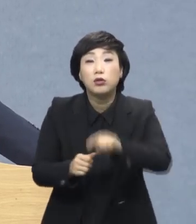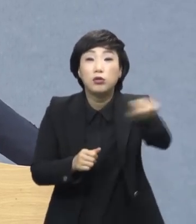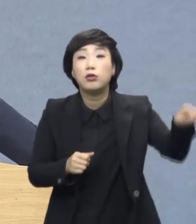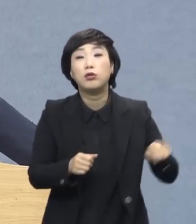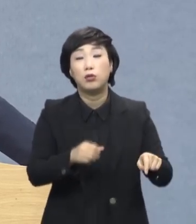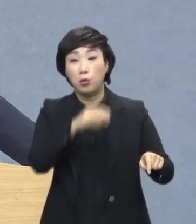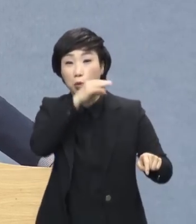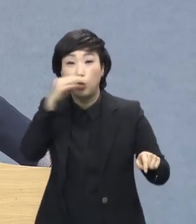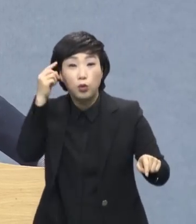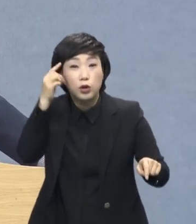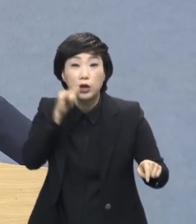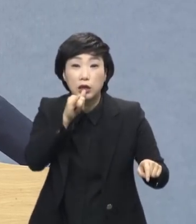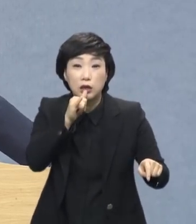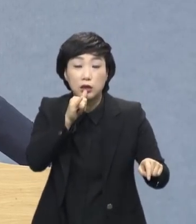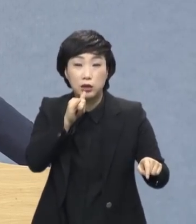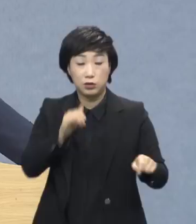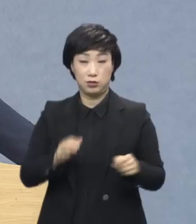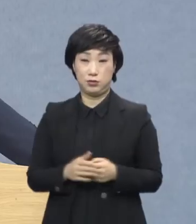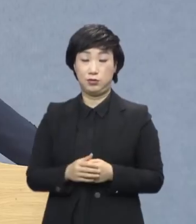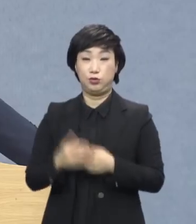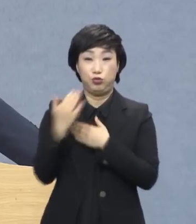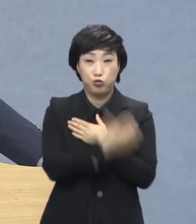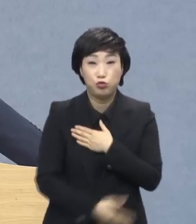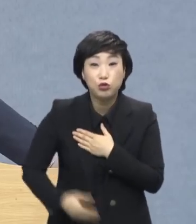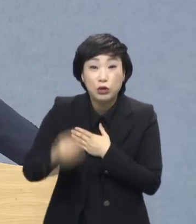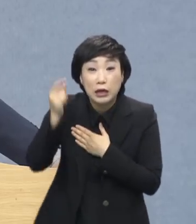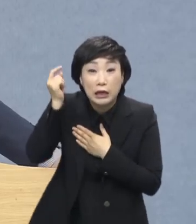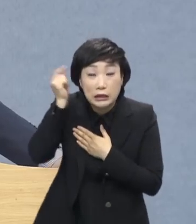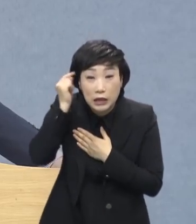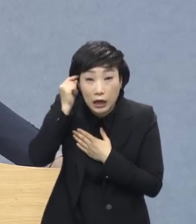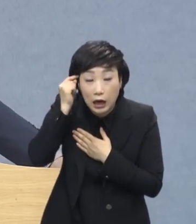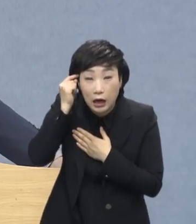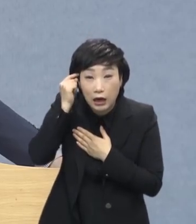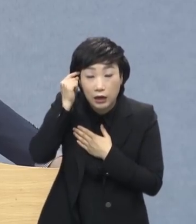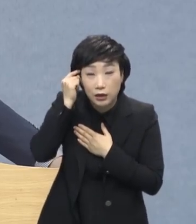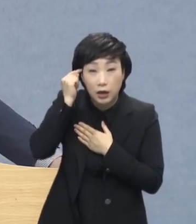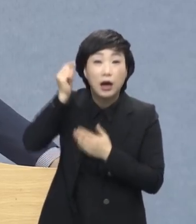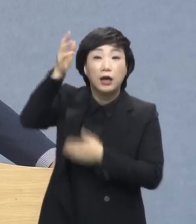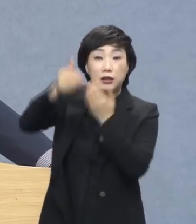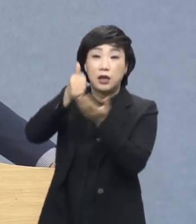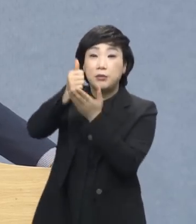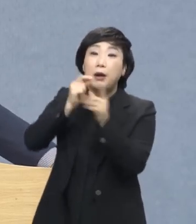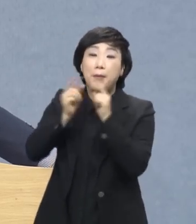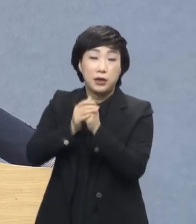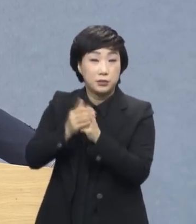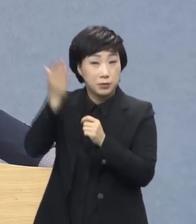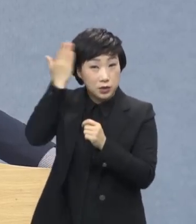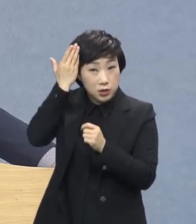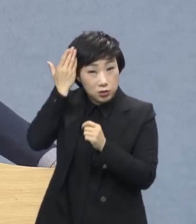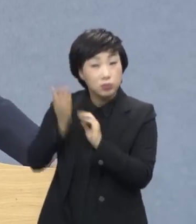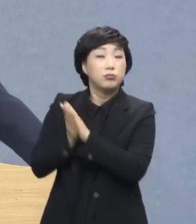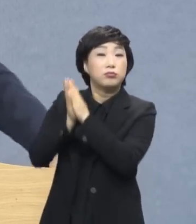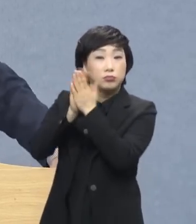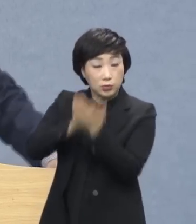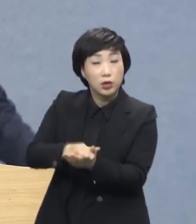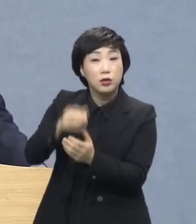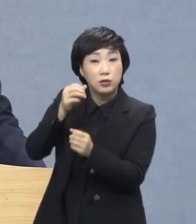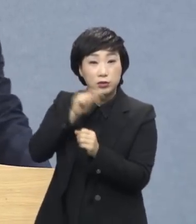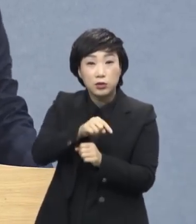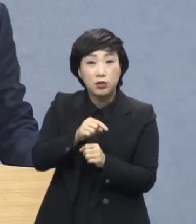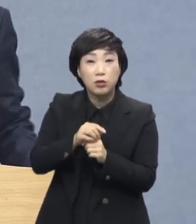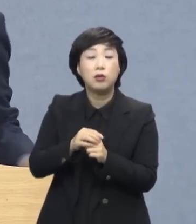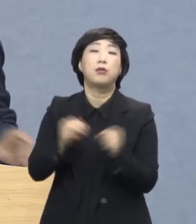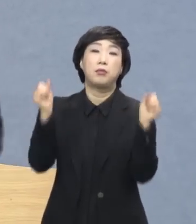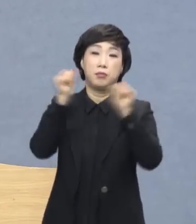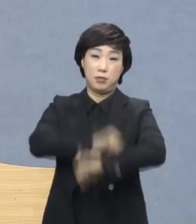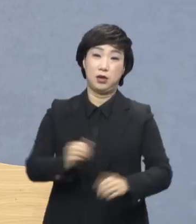거예요. 그래서 육신의 생각에다가 하나님 말씀을 지성화시키면 망하고 마는